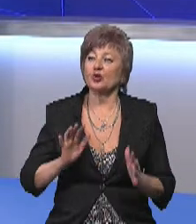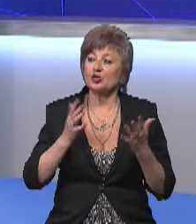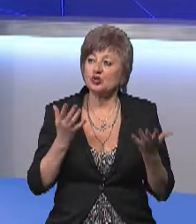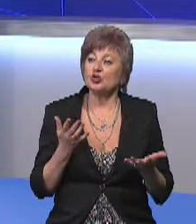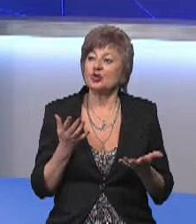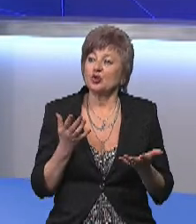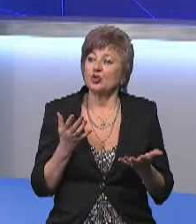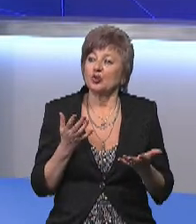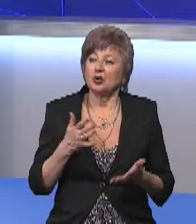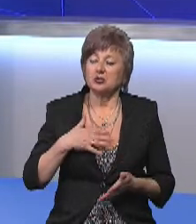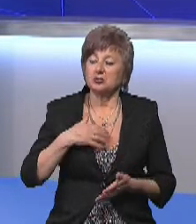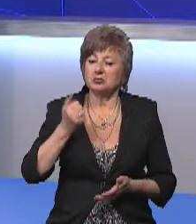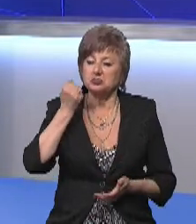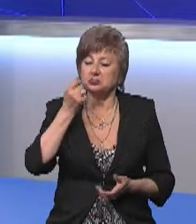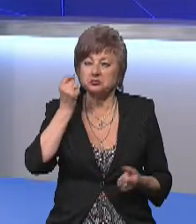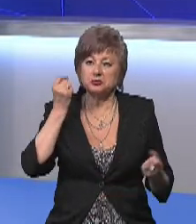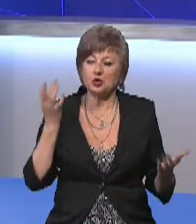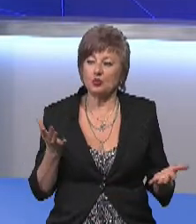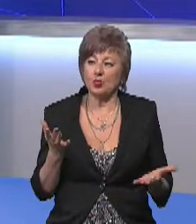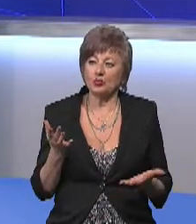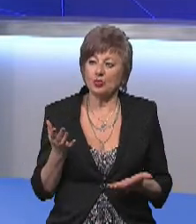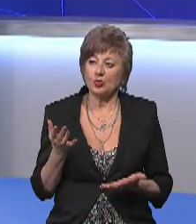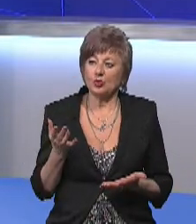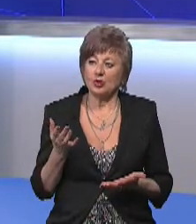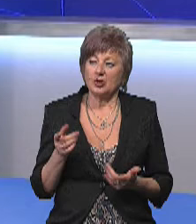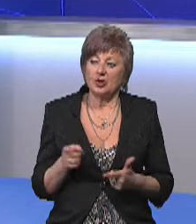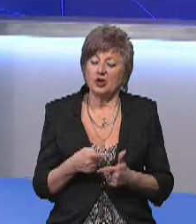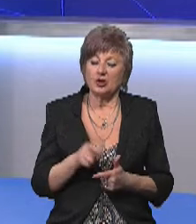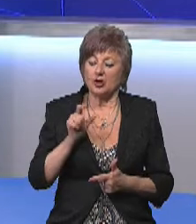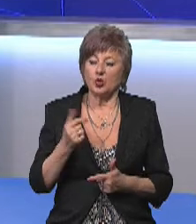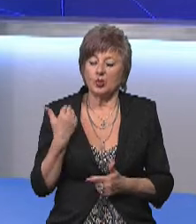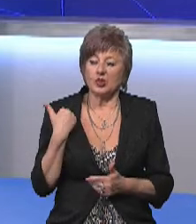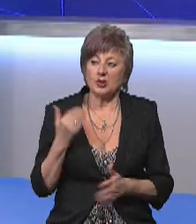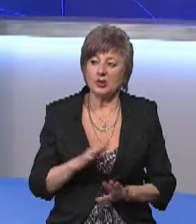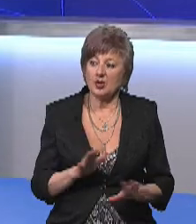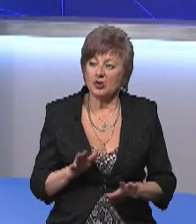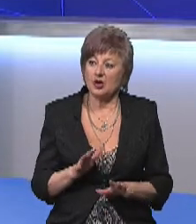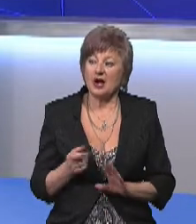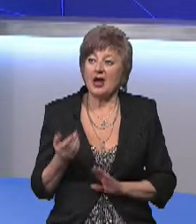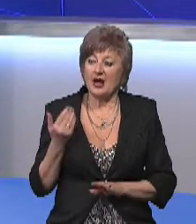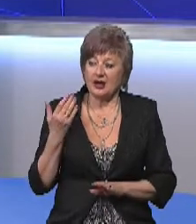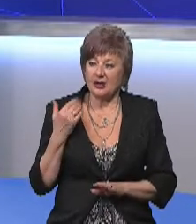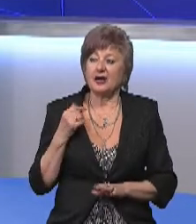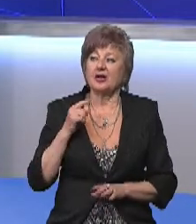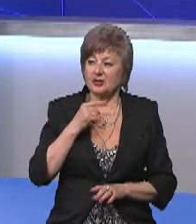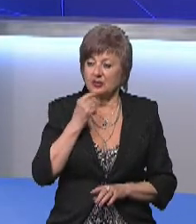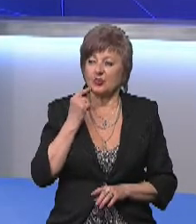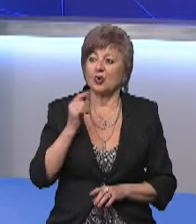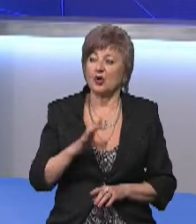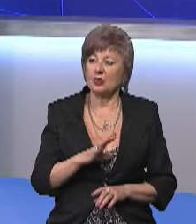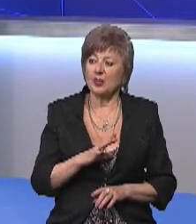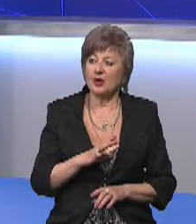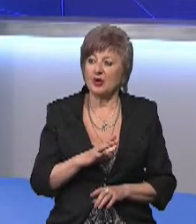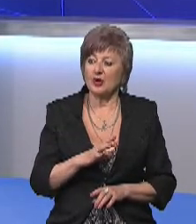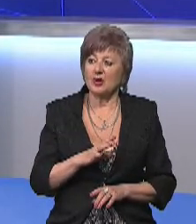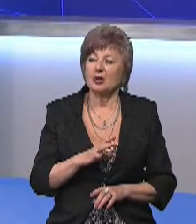гіпнозом, на моїй пам'яті, я взагалі не пам'ятаю, що були такі. Або люди не зверталися, або не були. Але раніше, я знаю, що дуже багато казали, що там